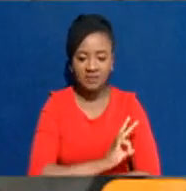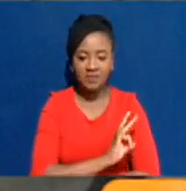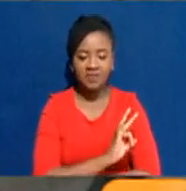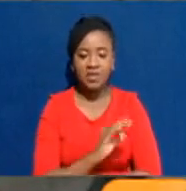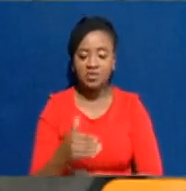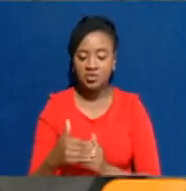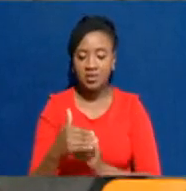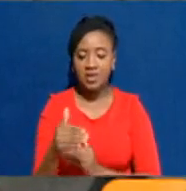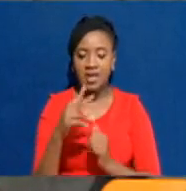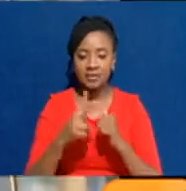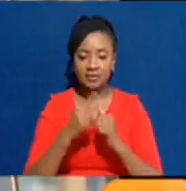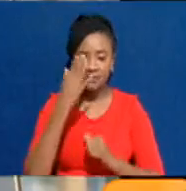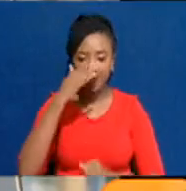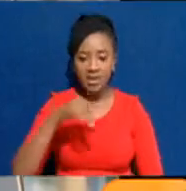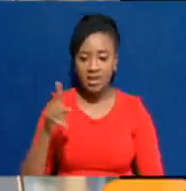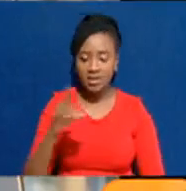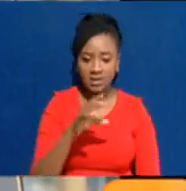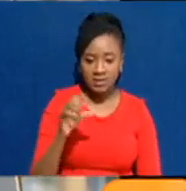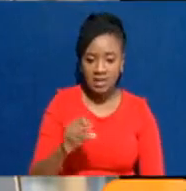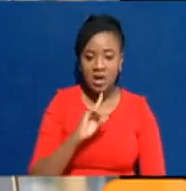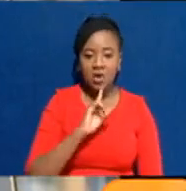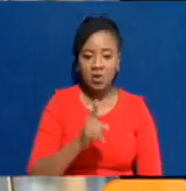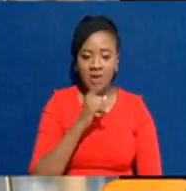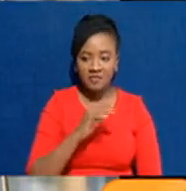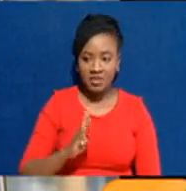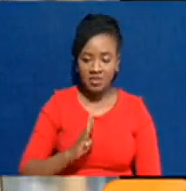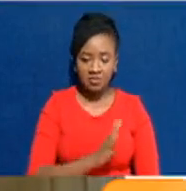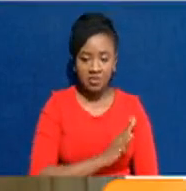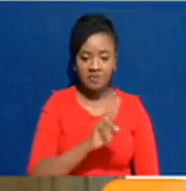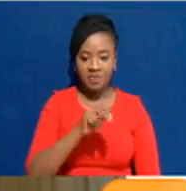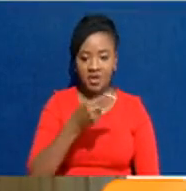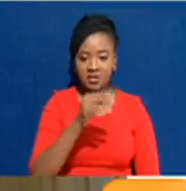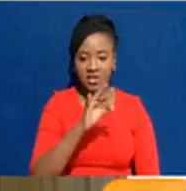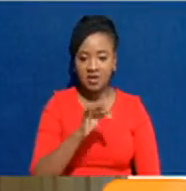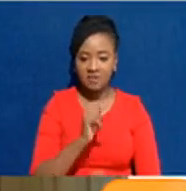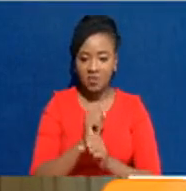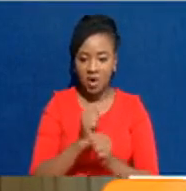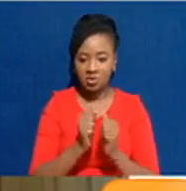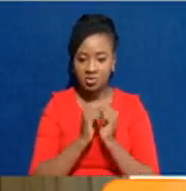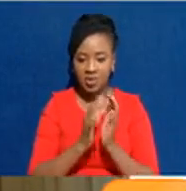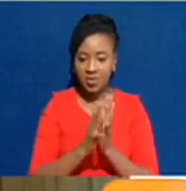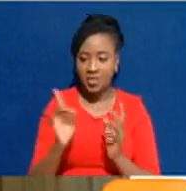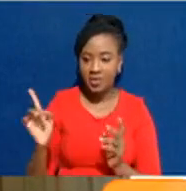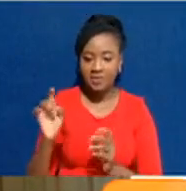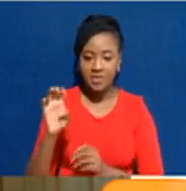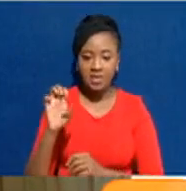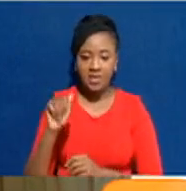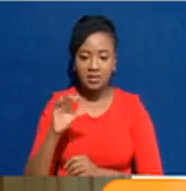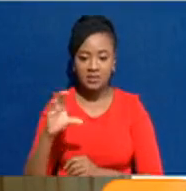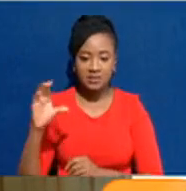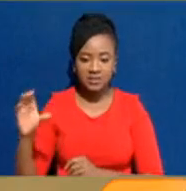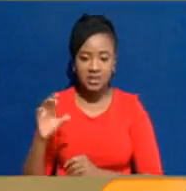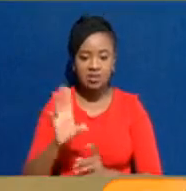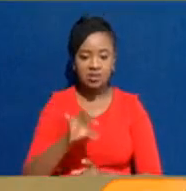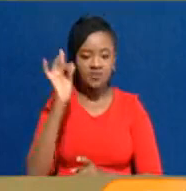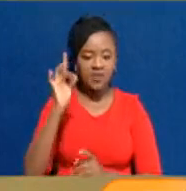zijazo, Waziri Nakumicha ameiamuru bodi ya NHIF kushirikiana na tume ya kupambana na ufisadi nchini EACC